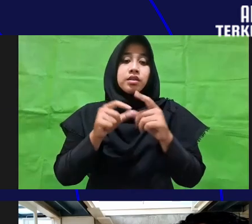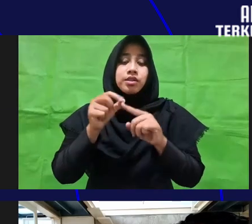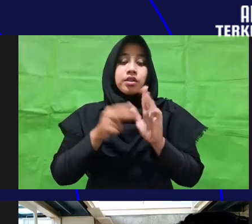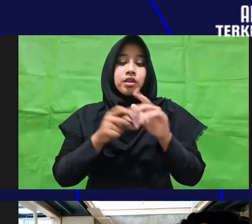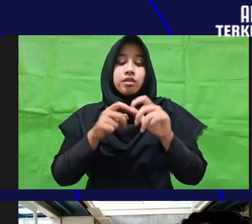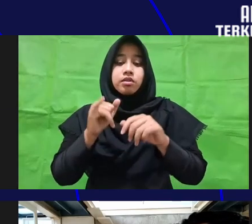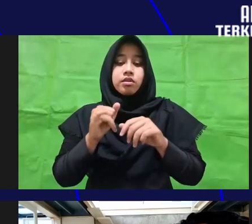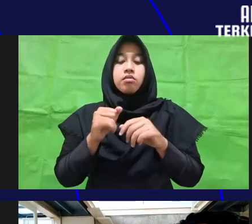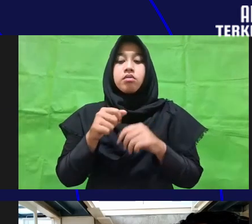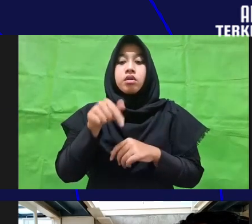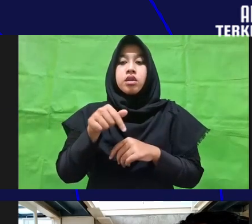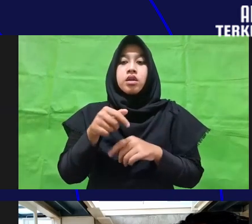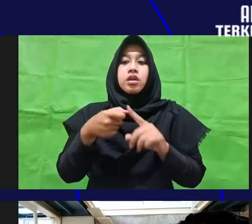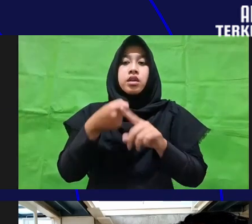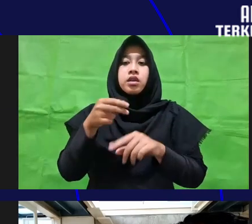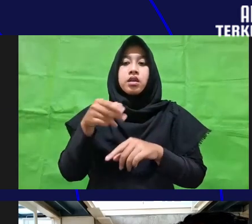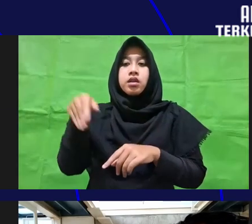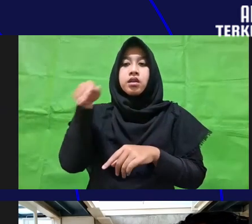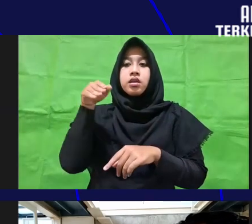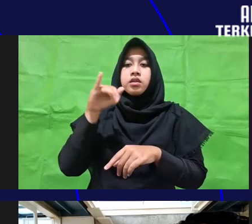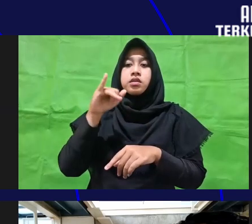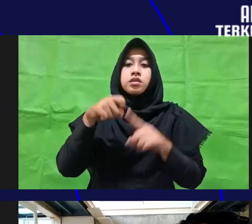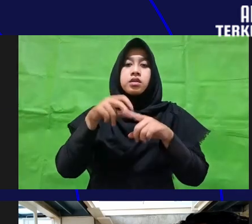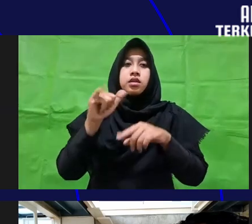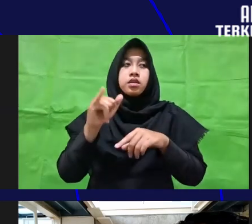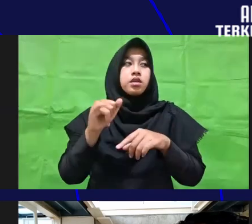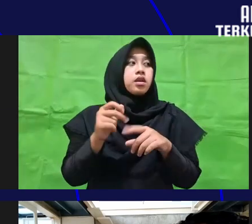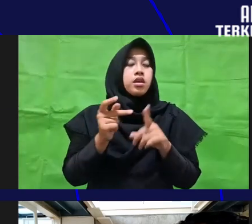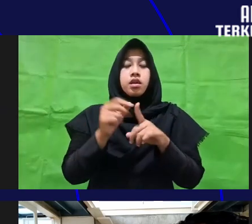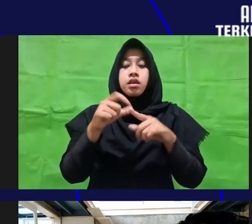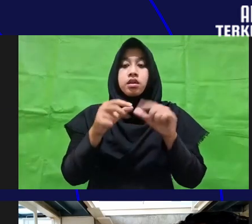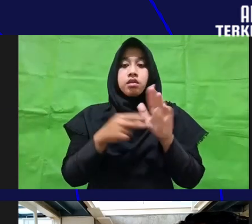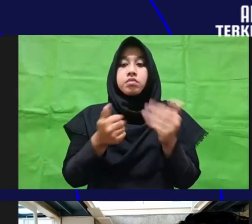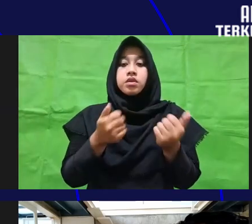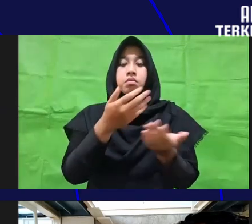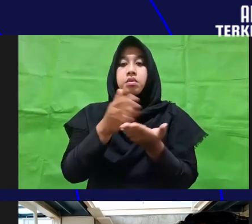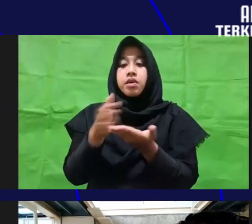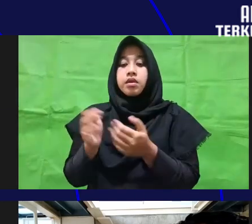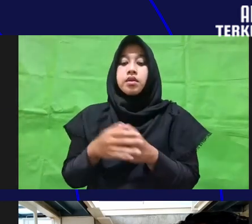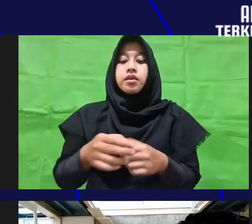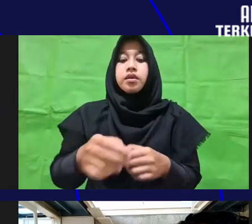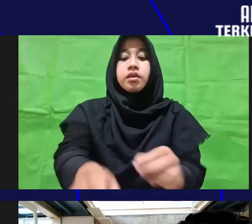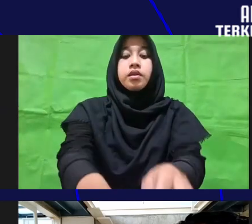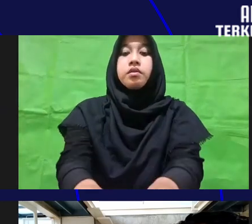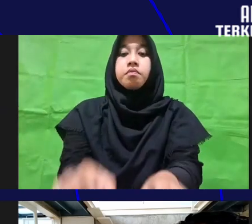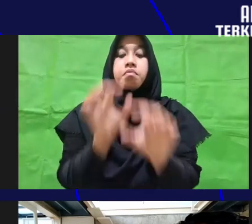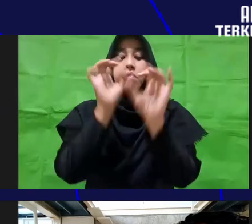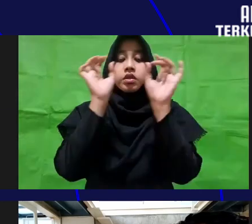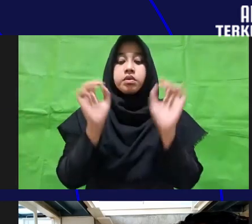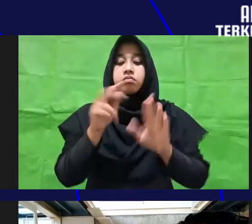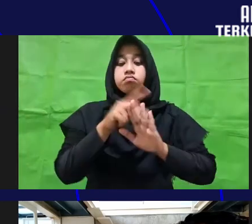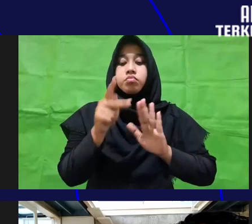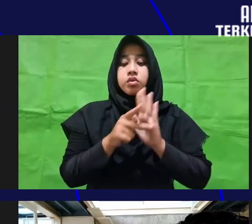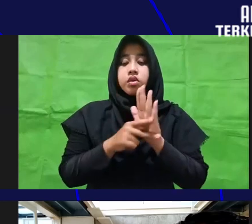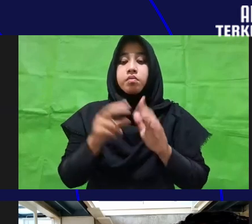ini, mungkin dari Zikri dan Linda bisa berbagi bagaimana kemudian Cemeti ya melalui berbagai program